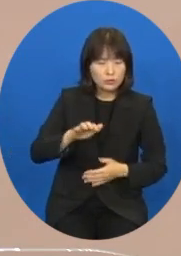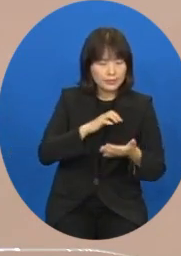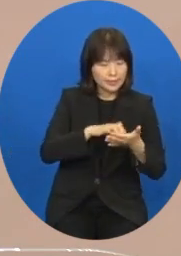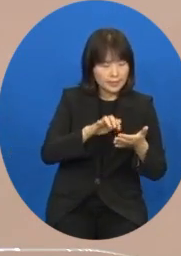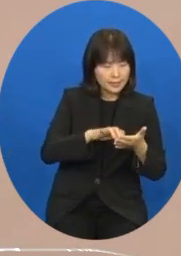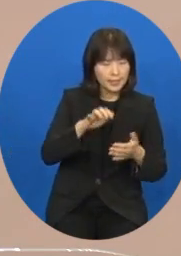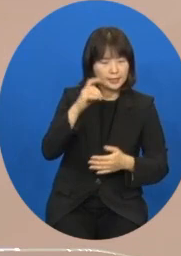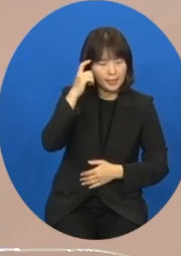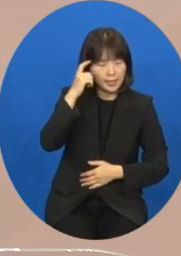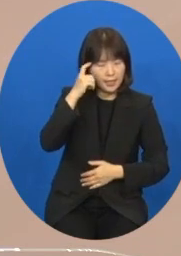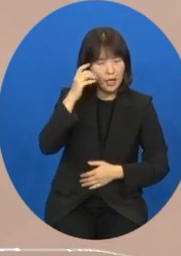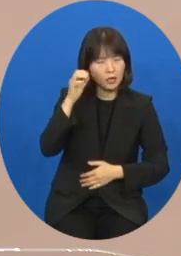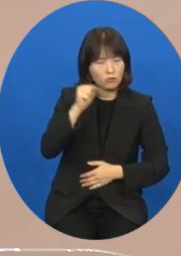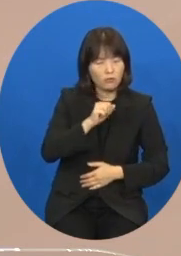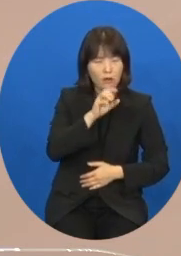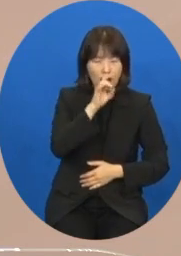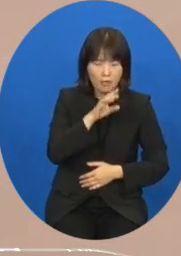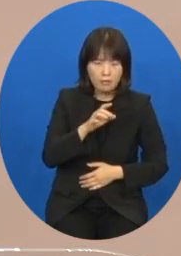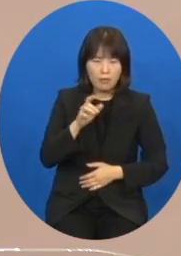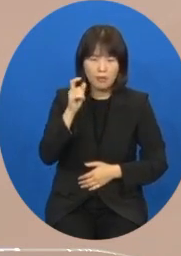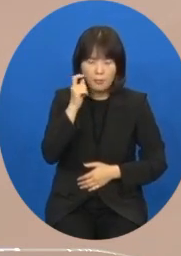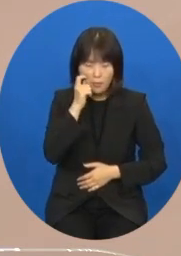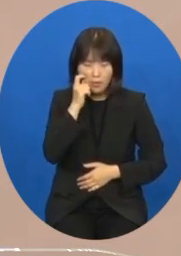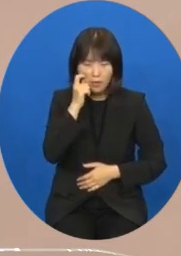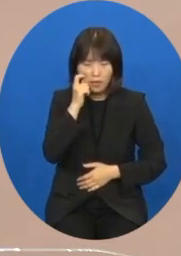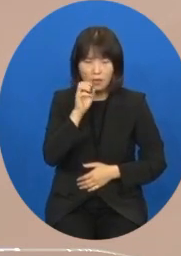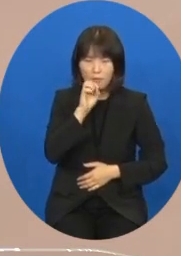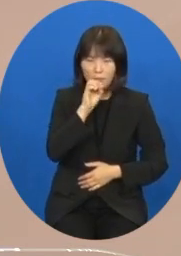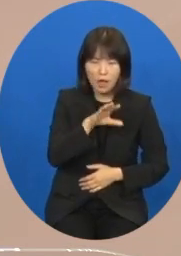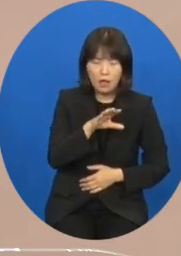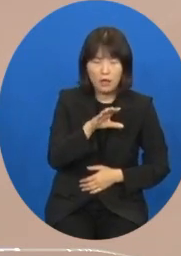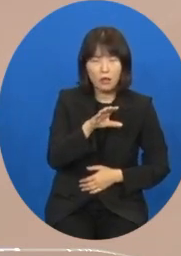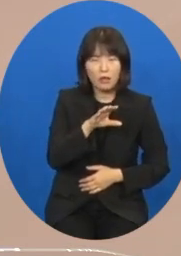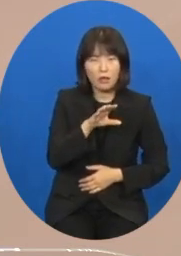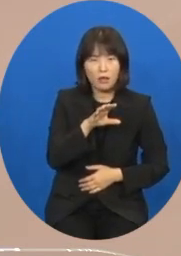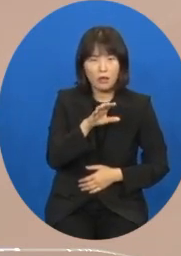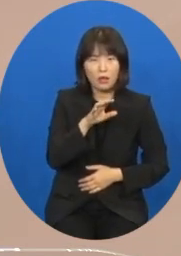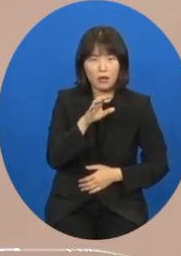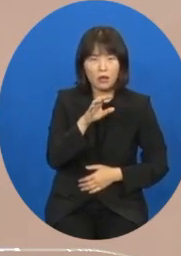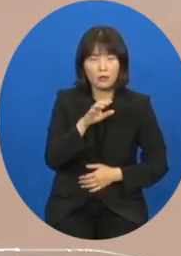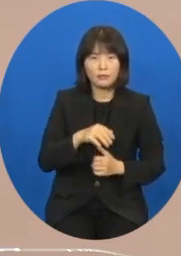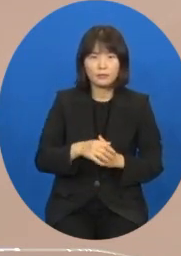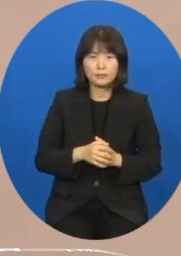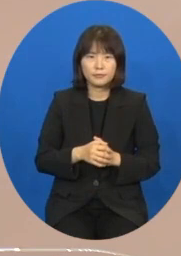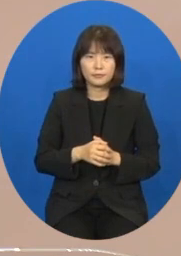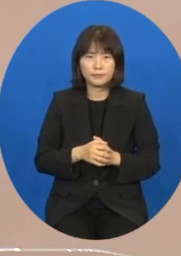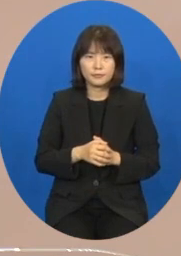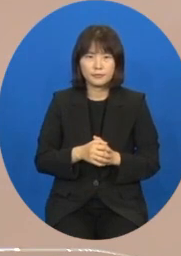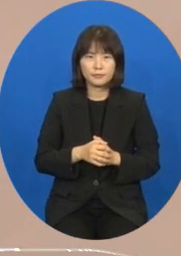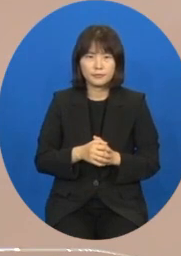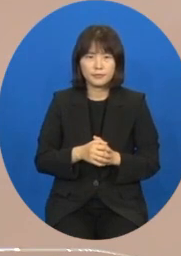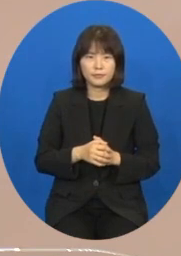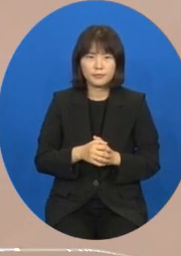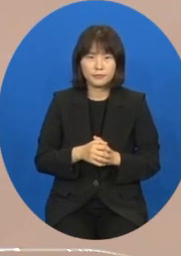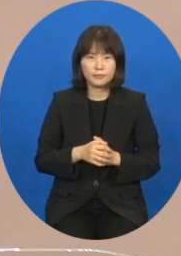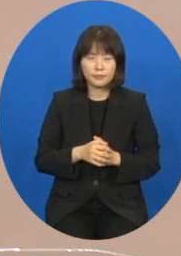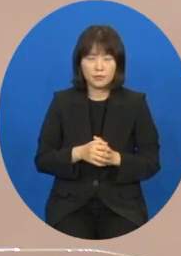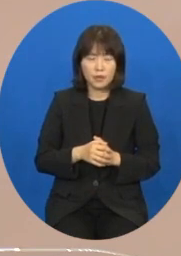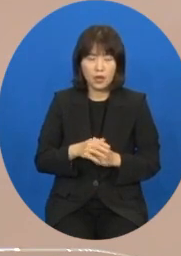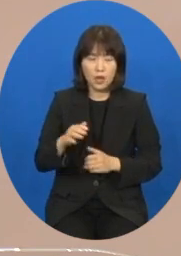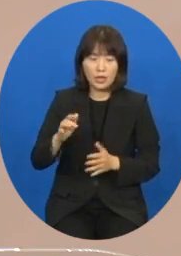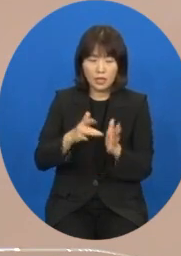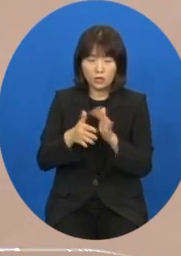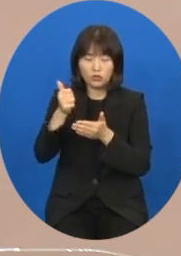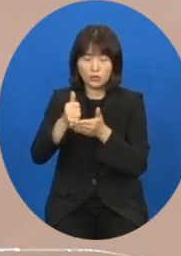생각으로 안 된다, 못 한다 하는 말을 섣불리 하는 것. 여러분, 예수 믿는 우리가 하는